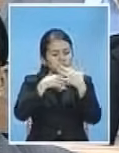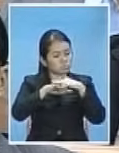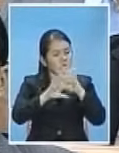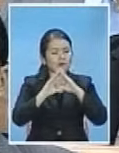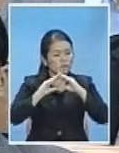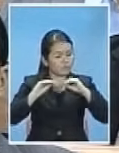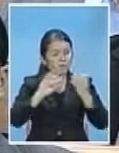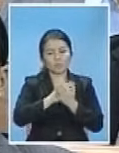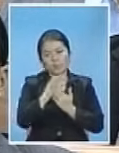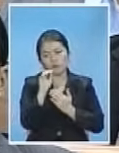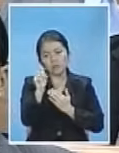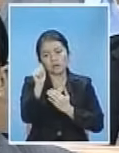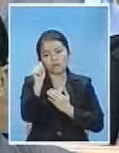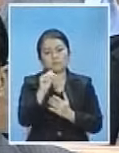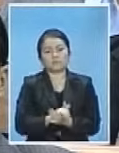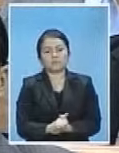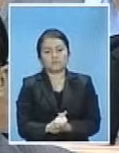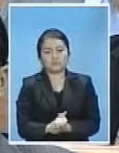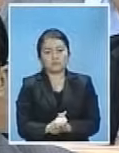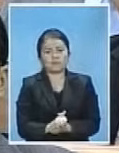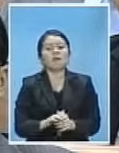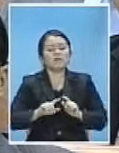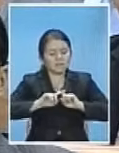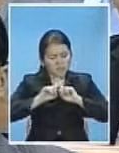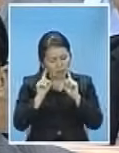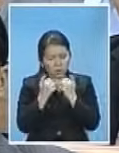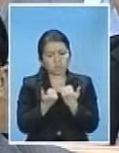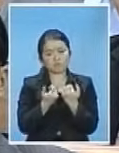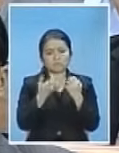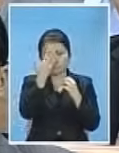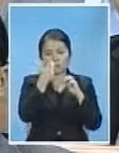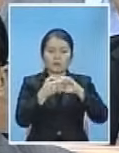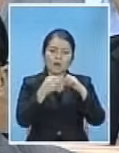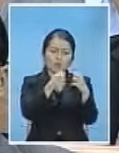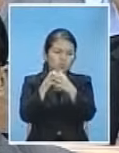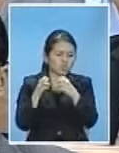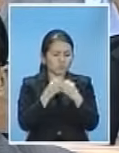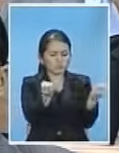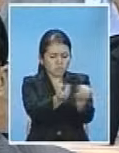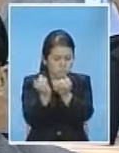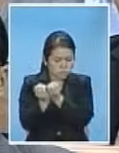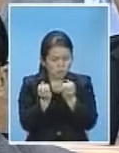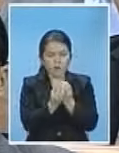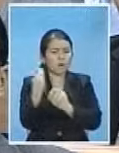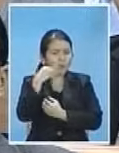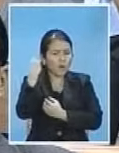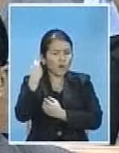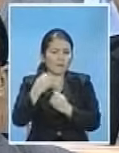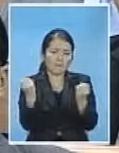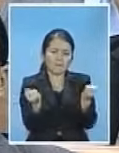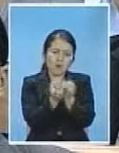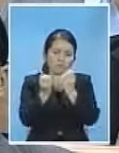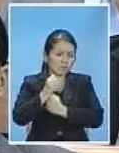ราบเรียนประธานเรื่องนี้เป็นความจริงตลอดมาแต่ทำไมวันนี้ถึงเป็นอย่างนี้ทำไมเหตุร้ายที่เกิดขึ้นปีละ11 12